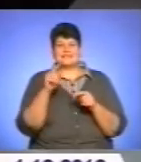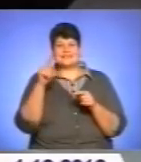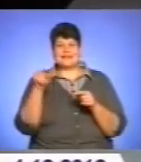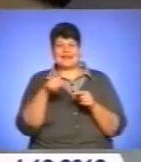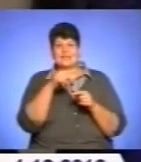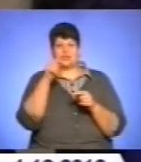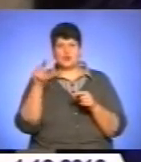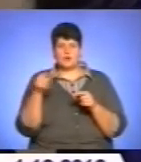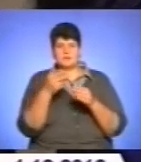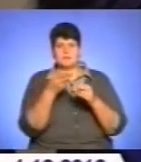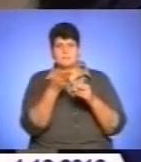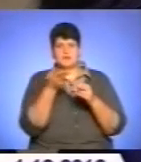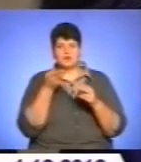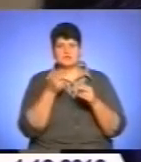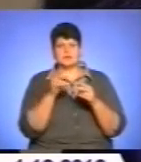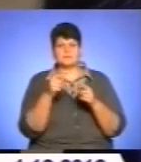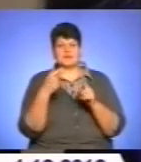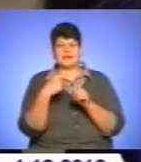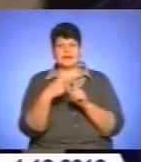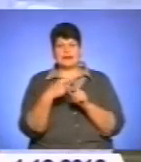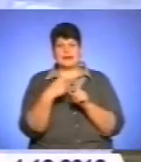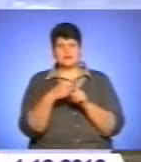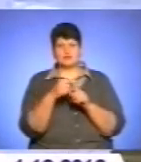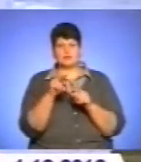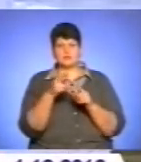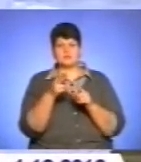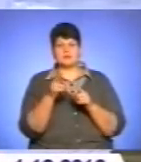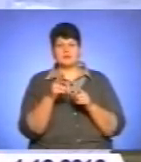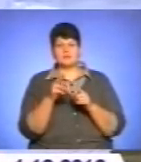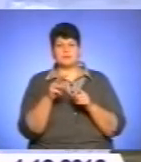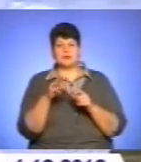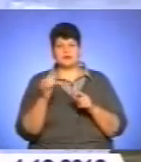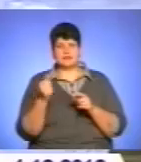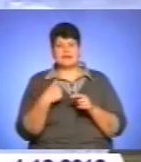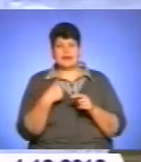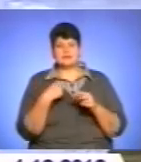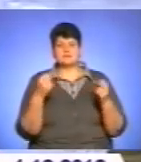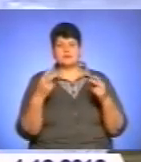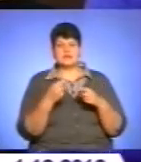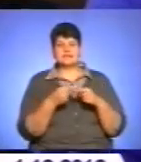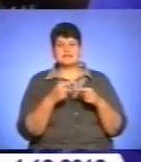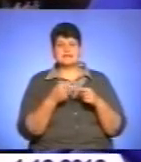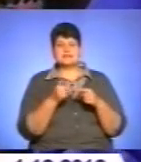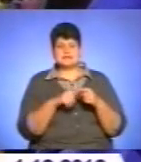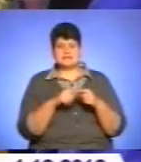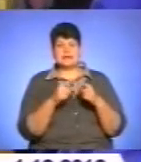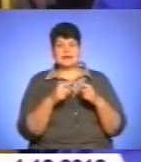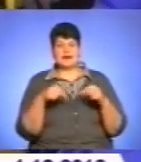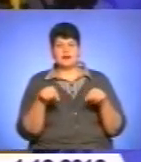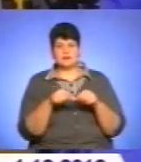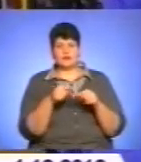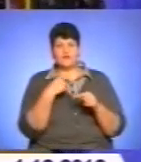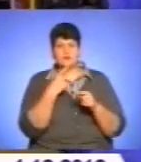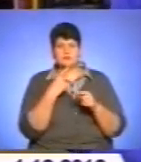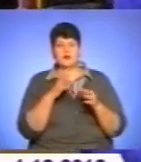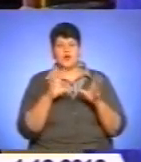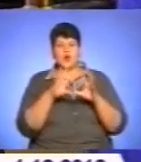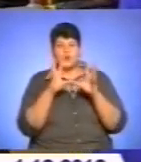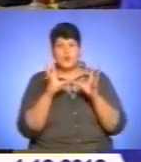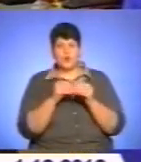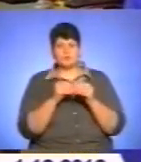плоский ключ та замки з хрестоподібним циліндровим механізмом. Я, як спеціаліст цієї галузі, рекомендував би комплексний підхід до